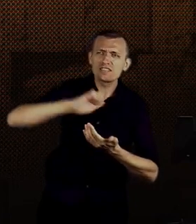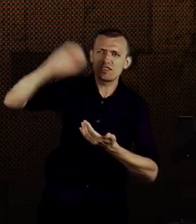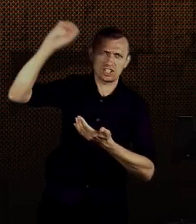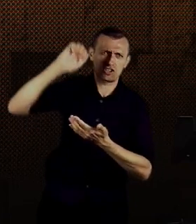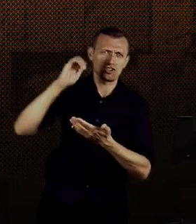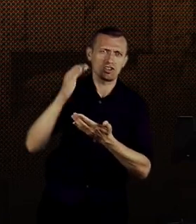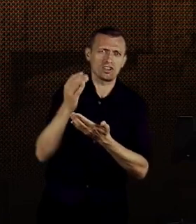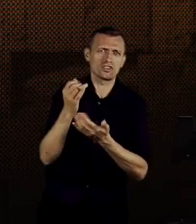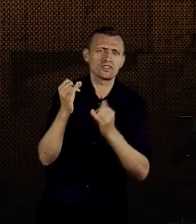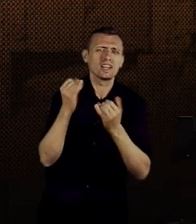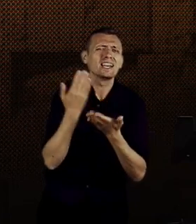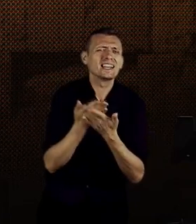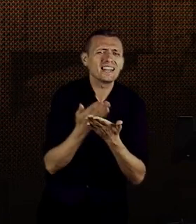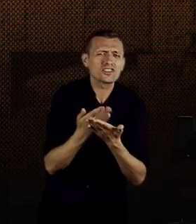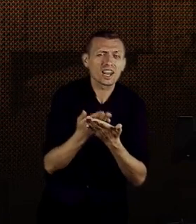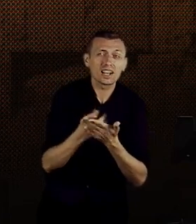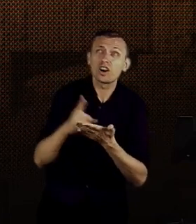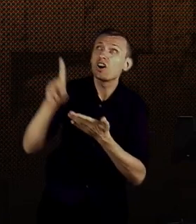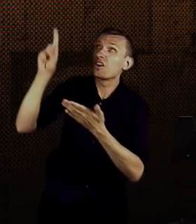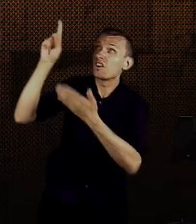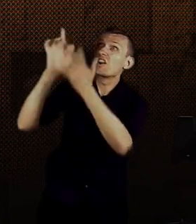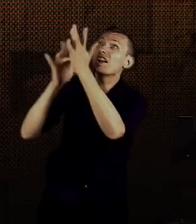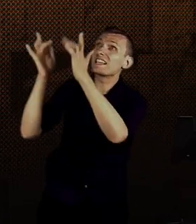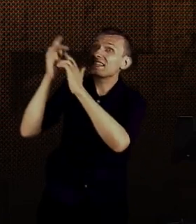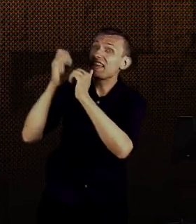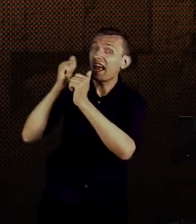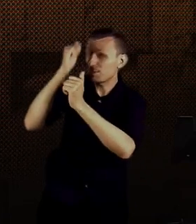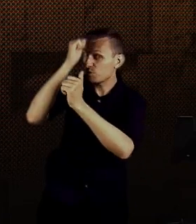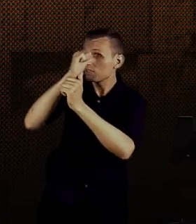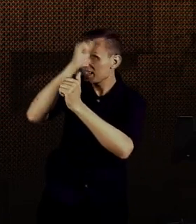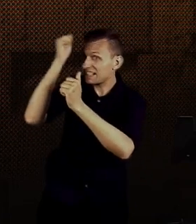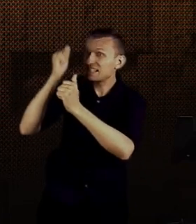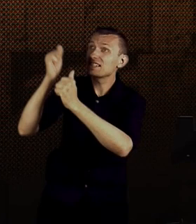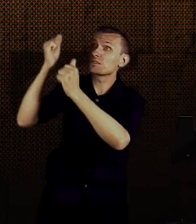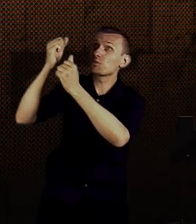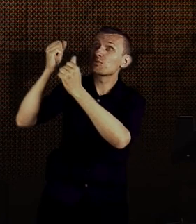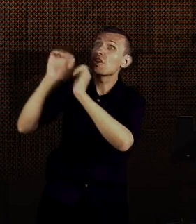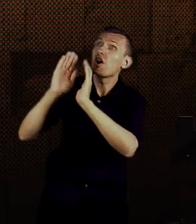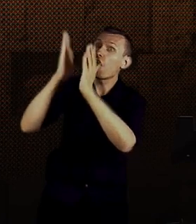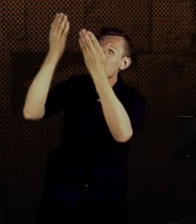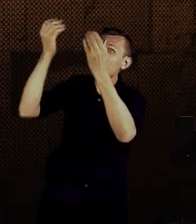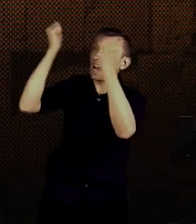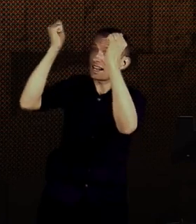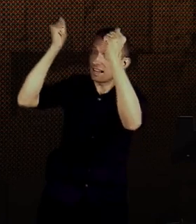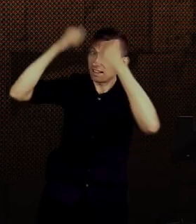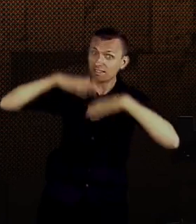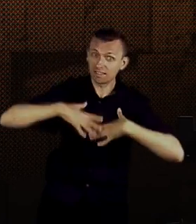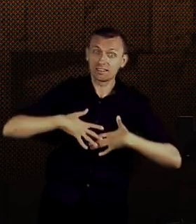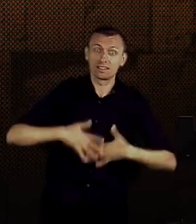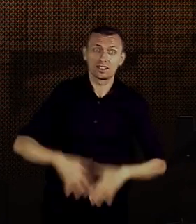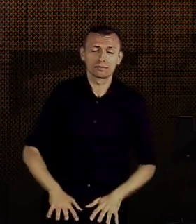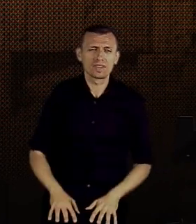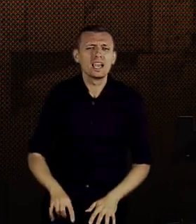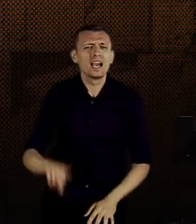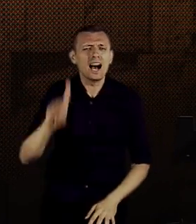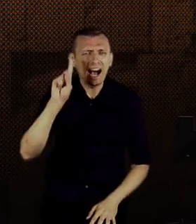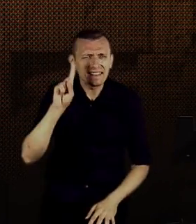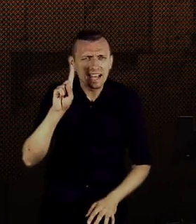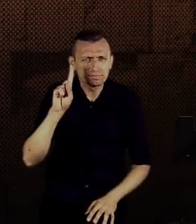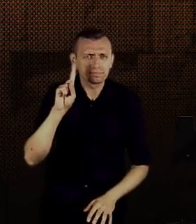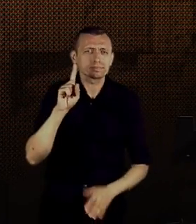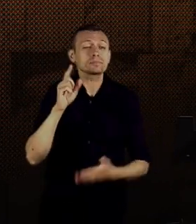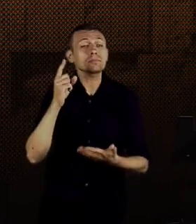zwycięstwo i płynące z niego błogosławieństwa przyjdzie łatwo lub szybko. A powodem jest